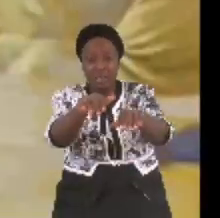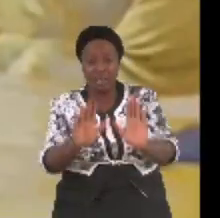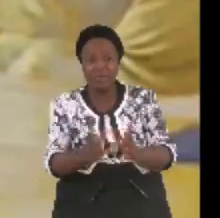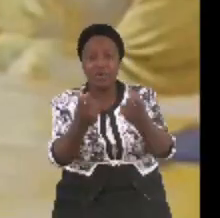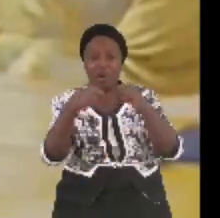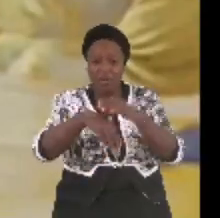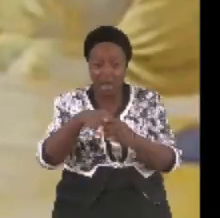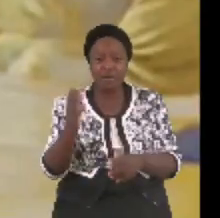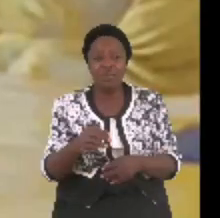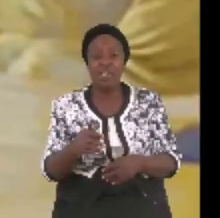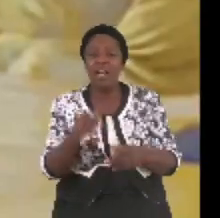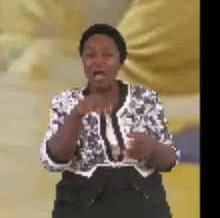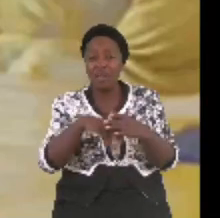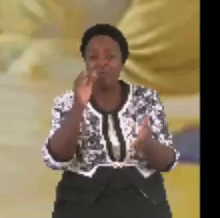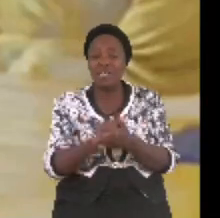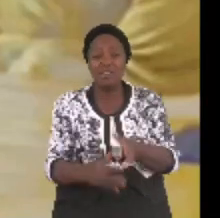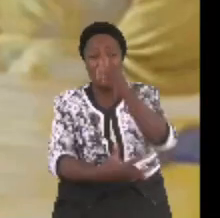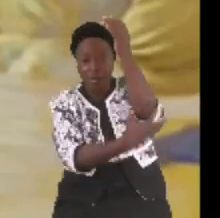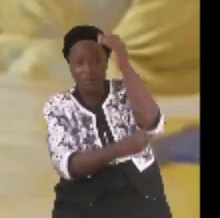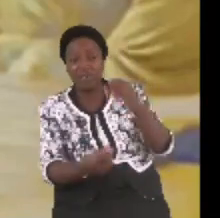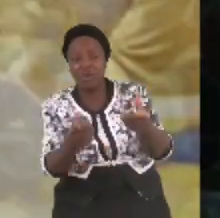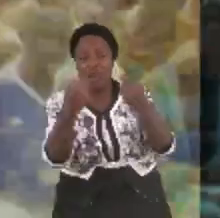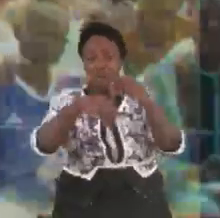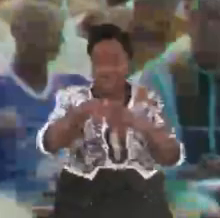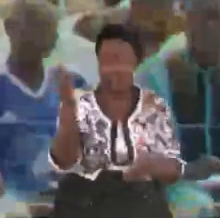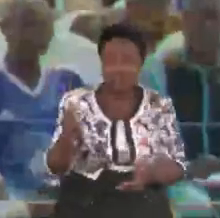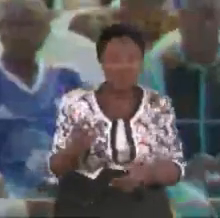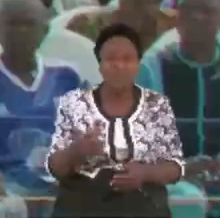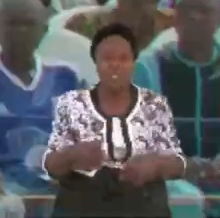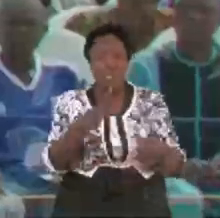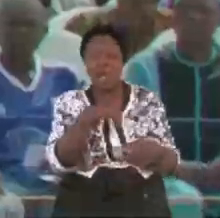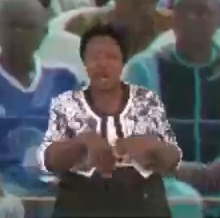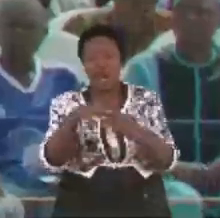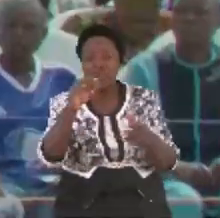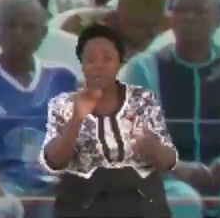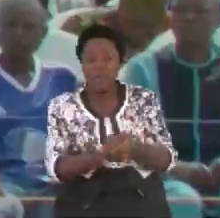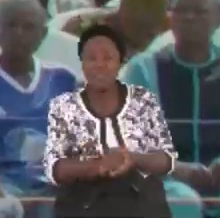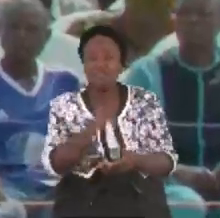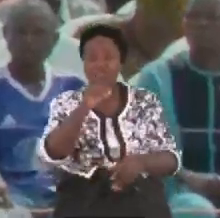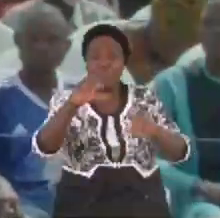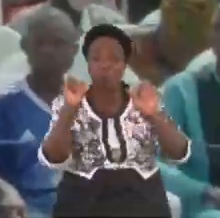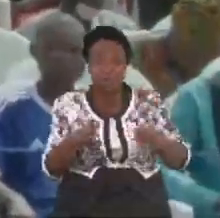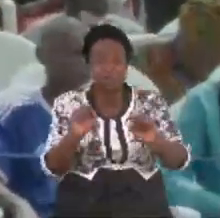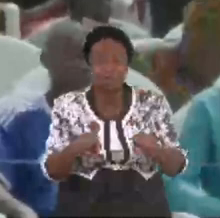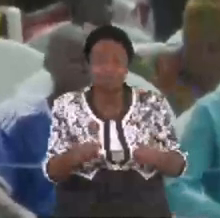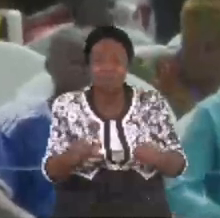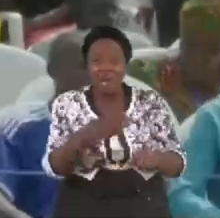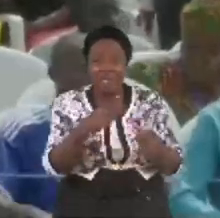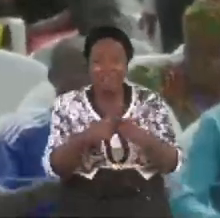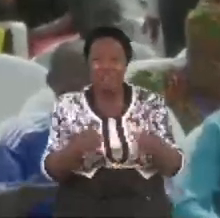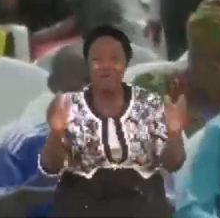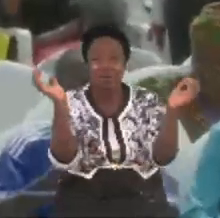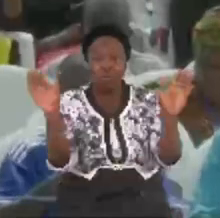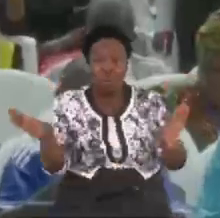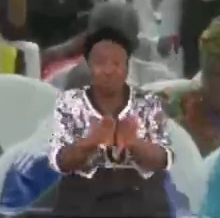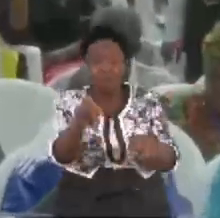sors! De cette pauvreté, sors! De cette impossibilité. Et on t'a